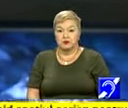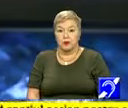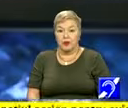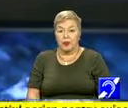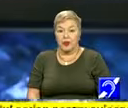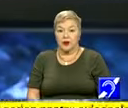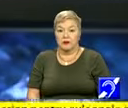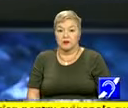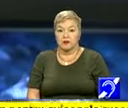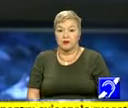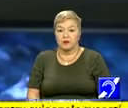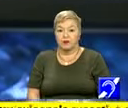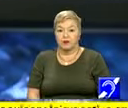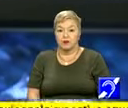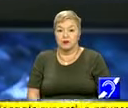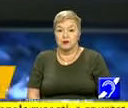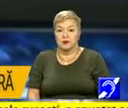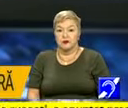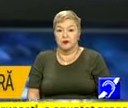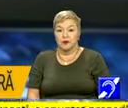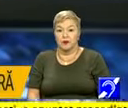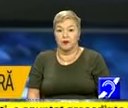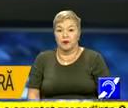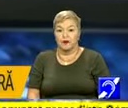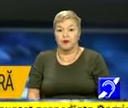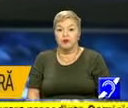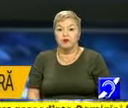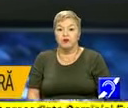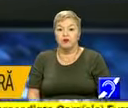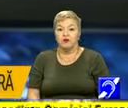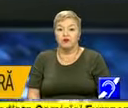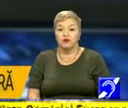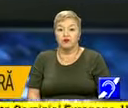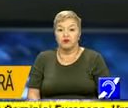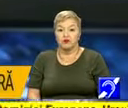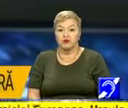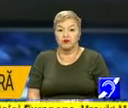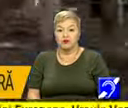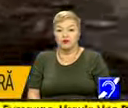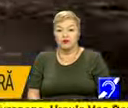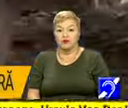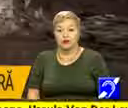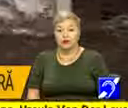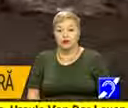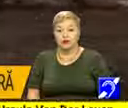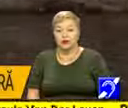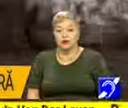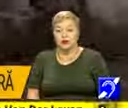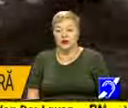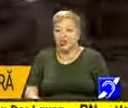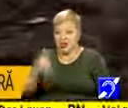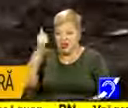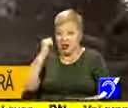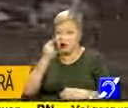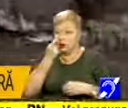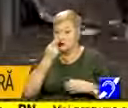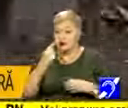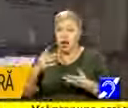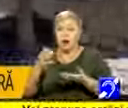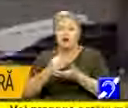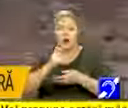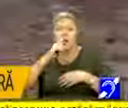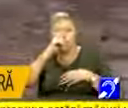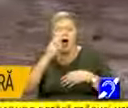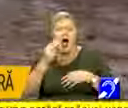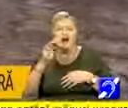полностью охраняется и контролируется территория вокруг Запорожской атомной электростанции. Ieri, Rusia cucerise și orașul